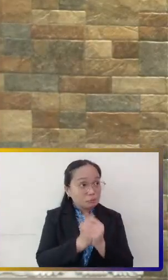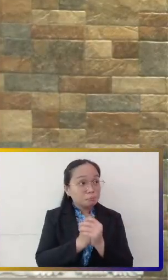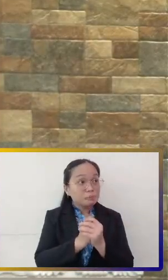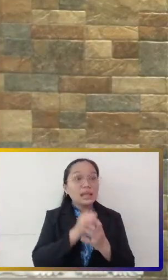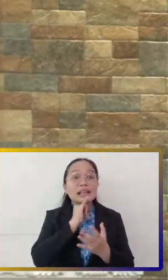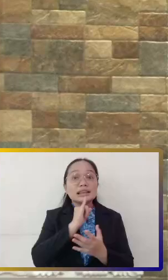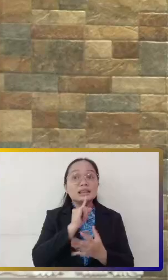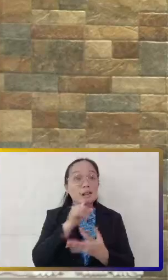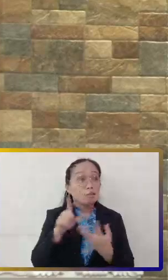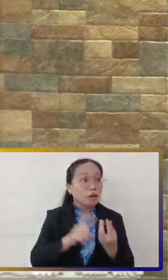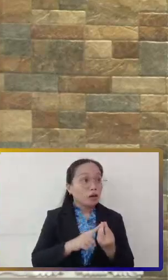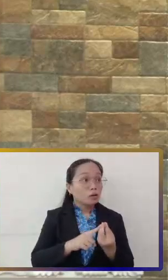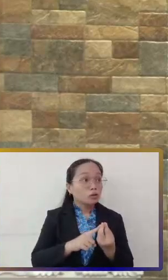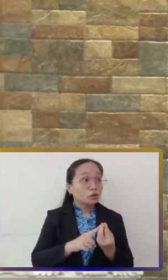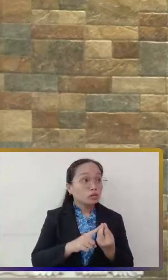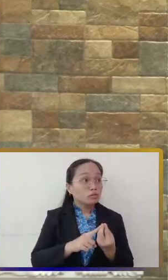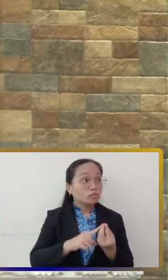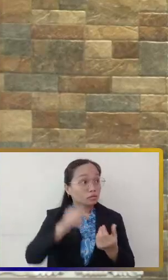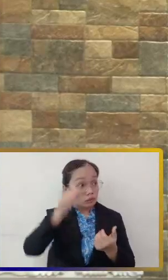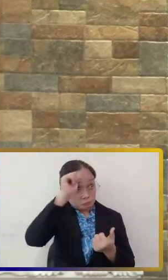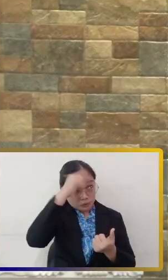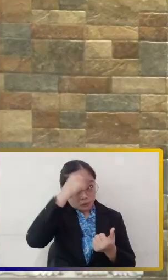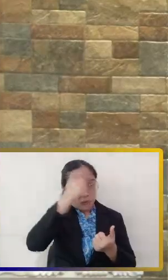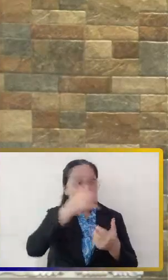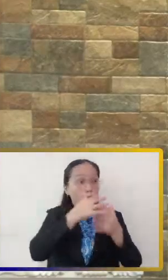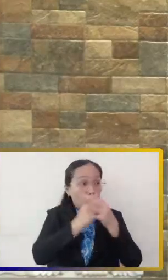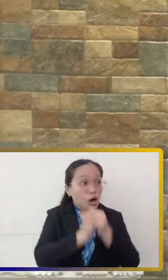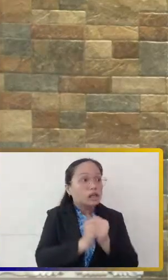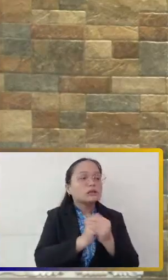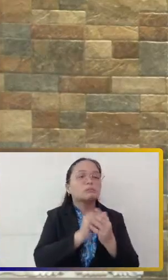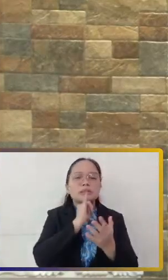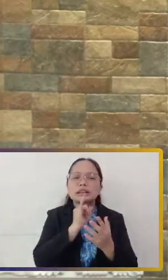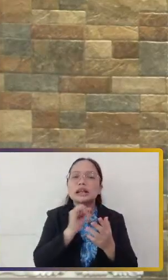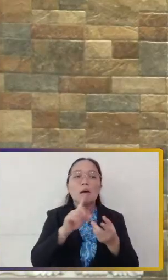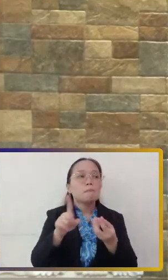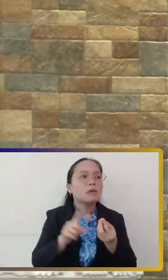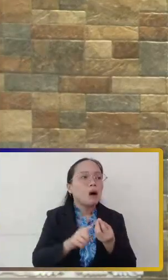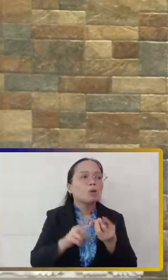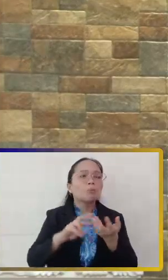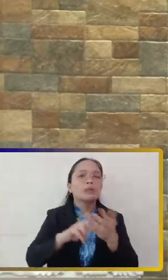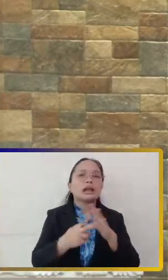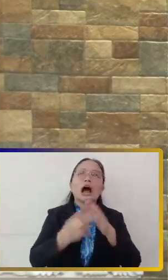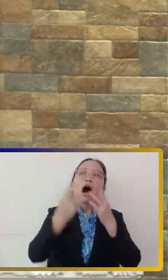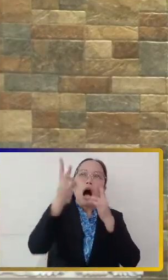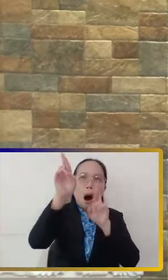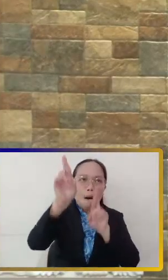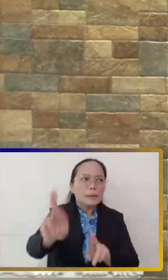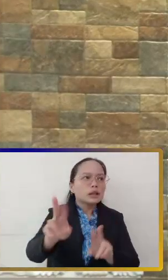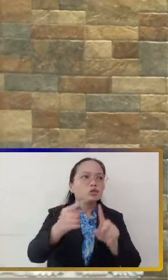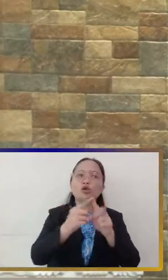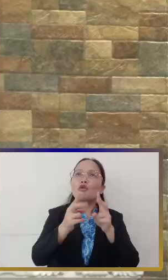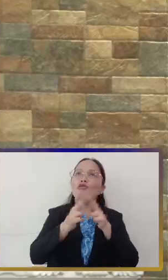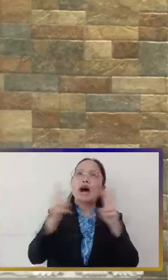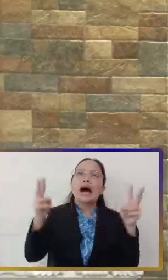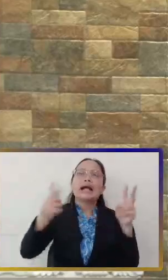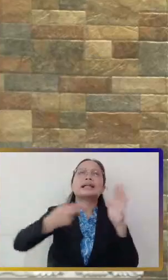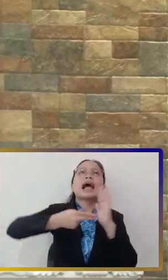is about reverence to the sovereignty of God. That is